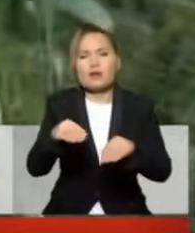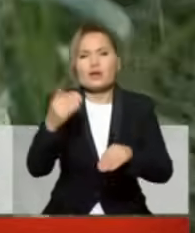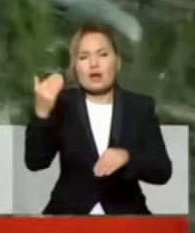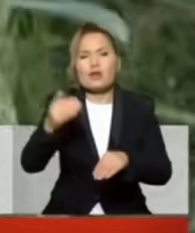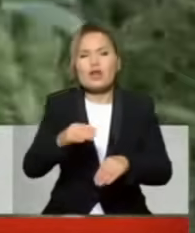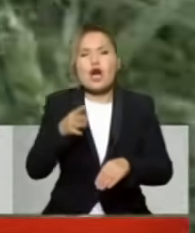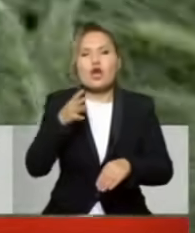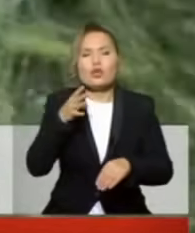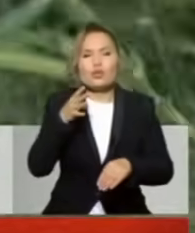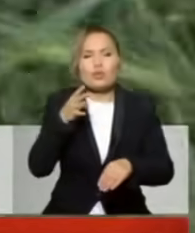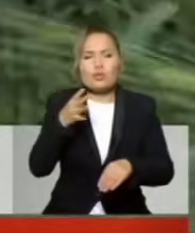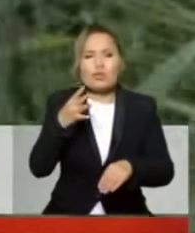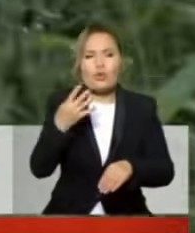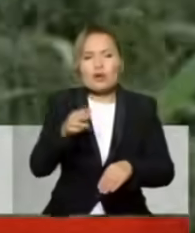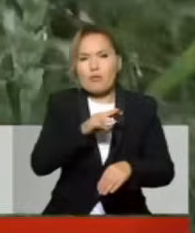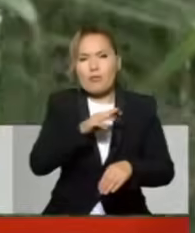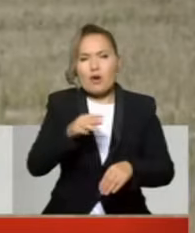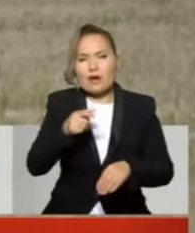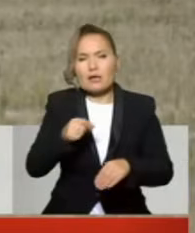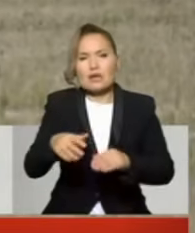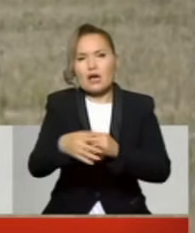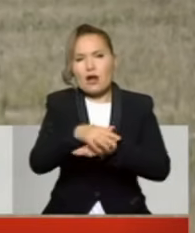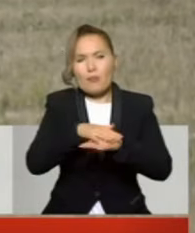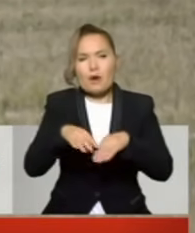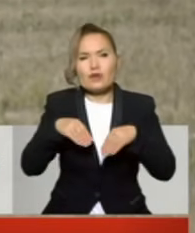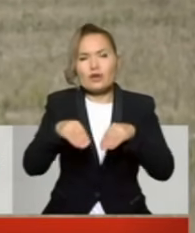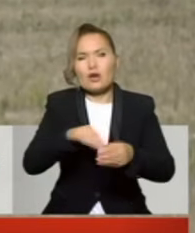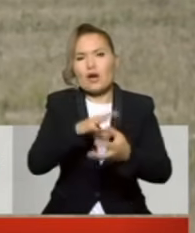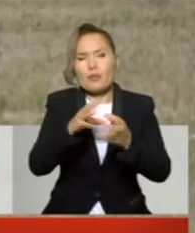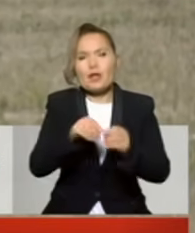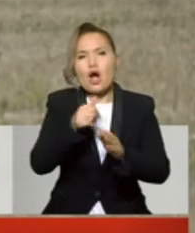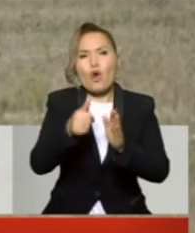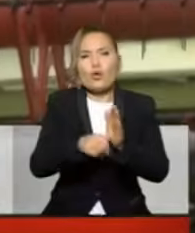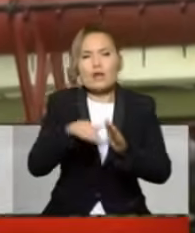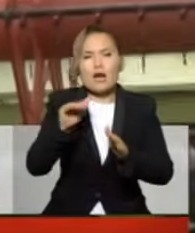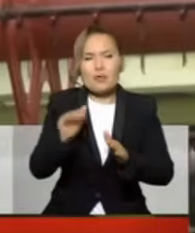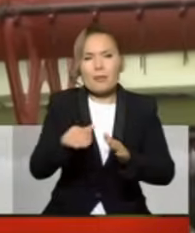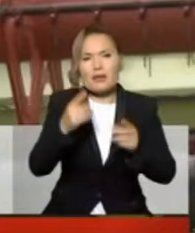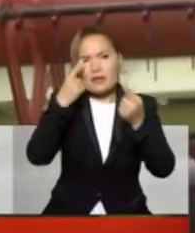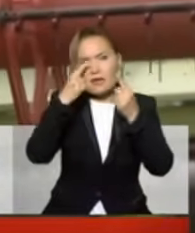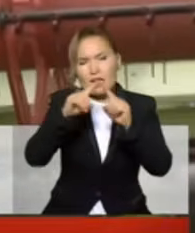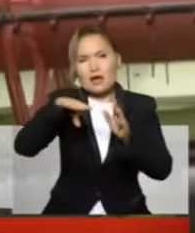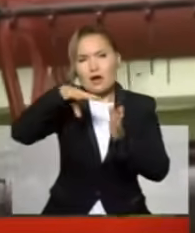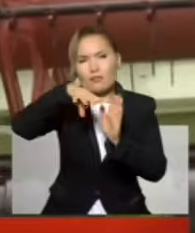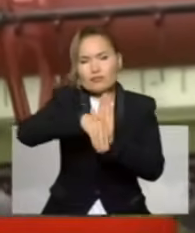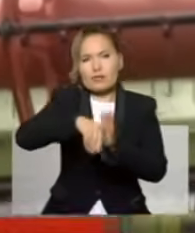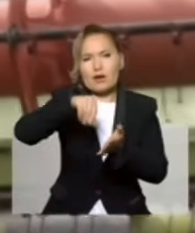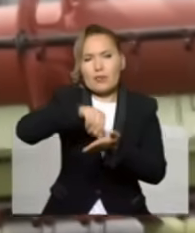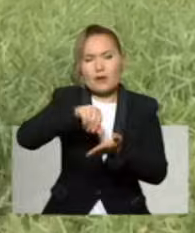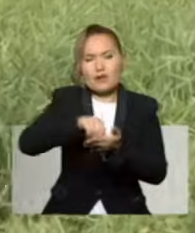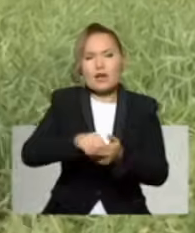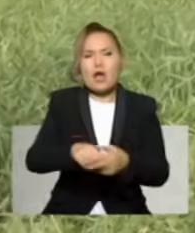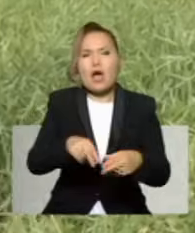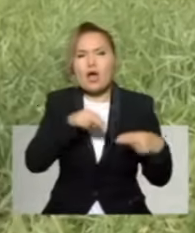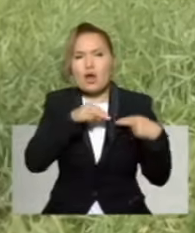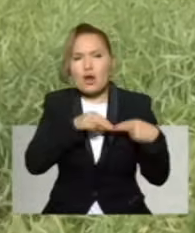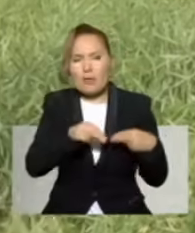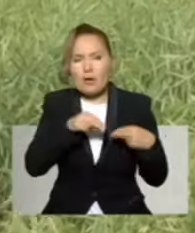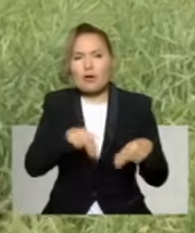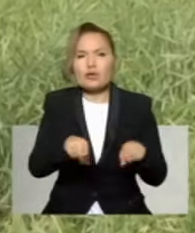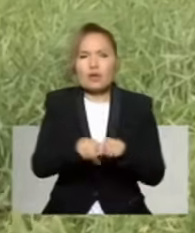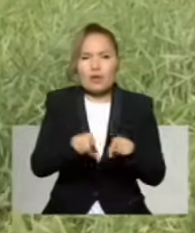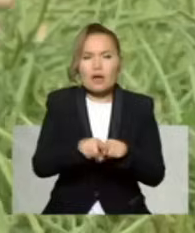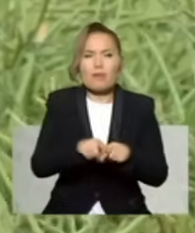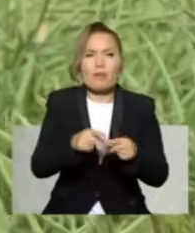мың гектар алқапқа дән салды. Күзгі дала жұмыстарына 16 мыңнан астам техника жұмылдырылмақ. Еңбегім еш кетпесе екен